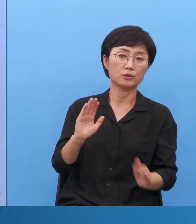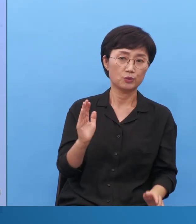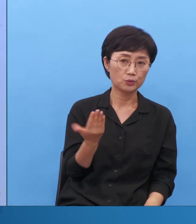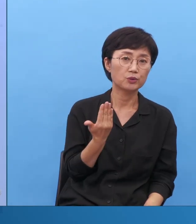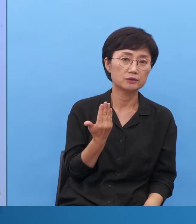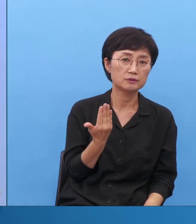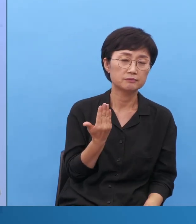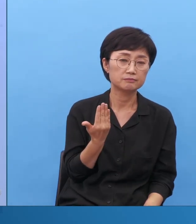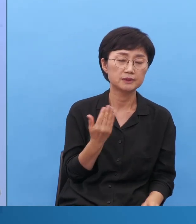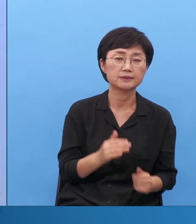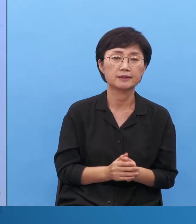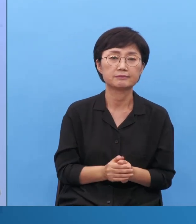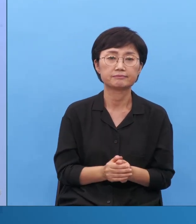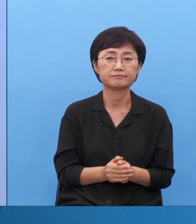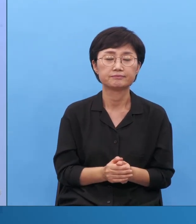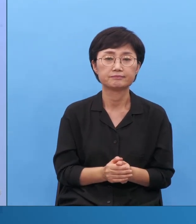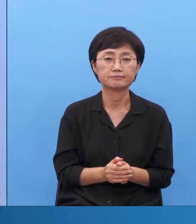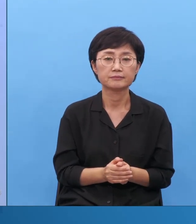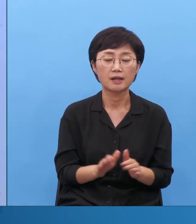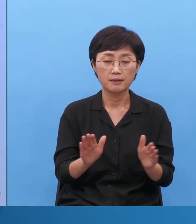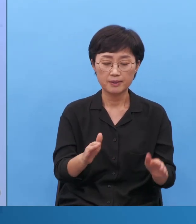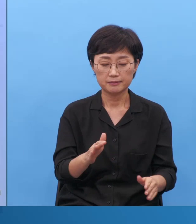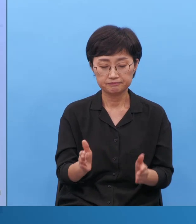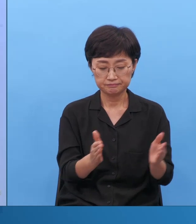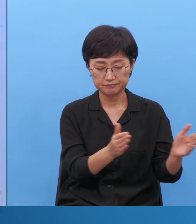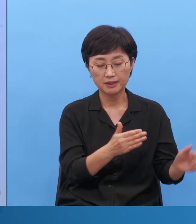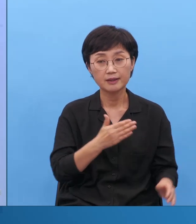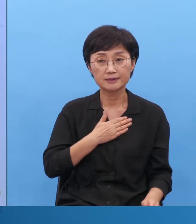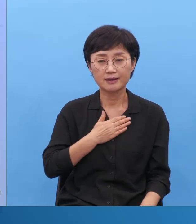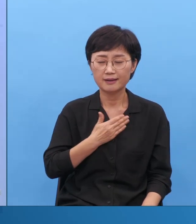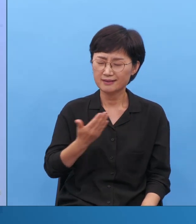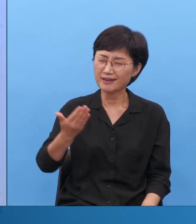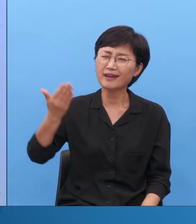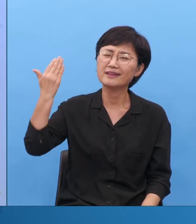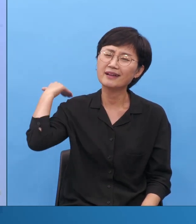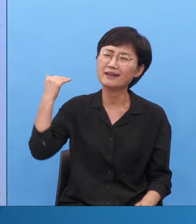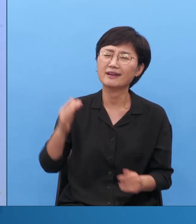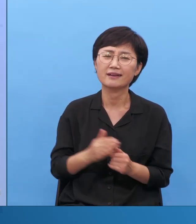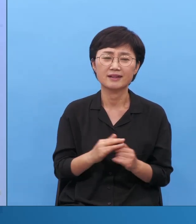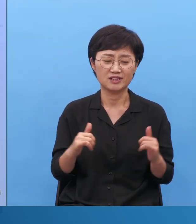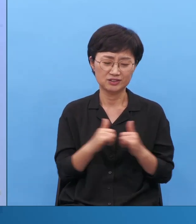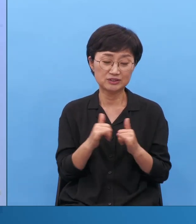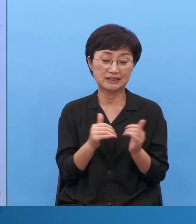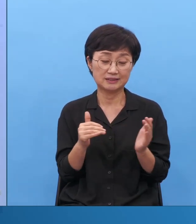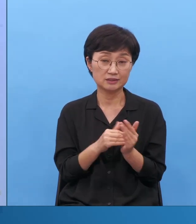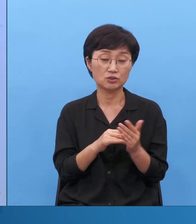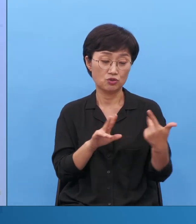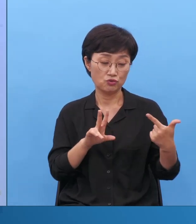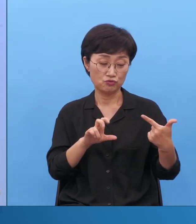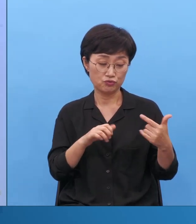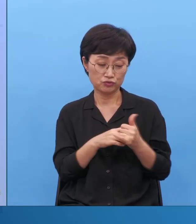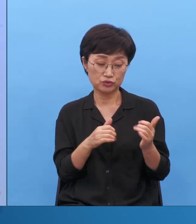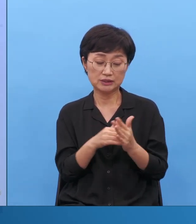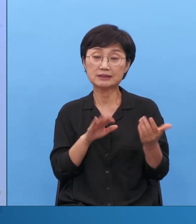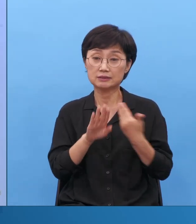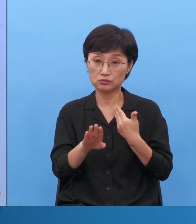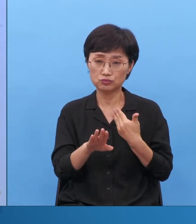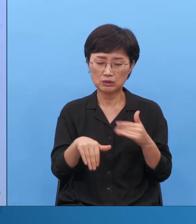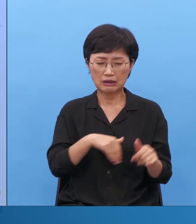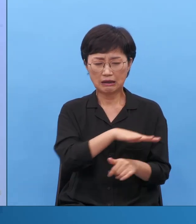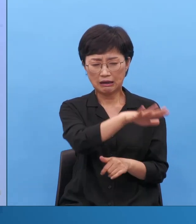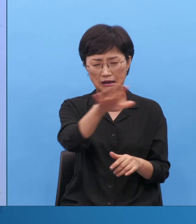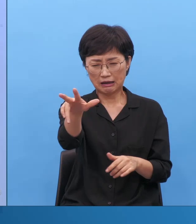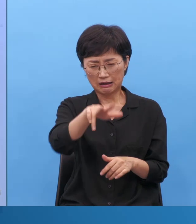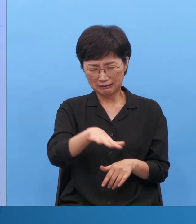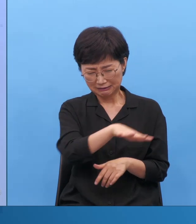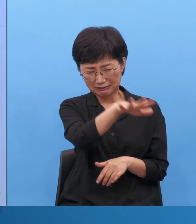우리 환경이 그때 어렸습니다만은 우리 집은 조금 더 어려웠어요. You know, it was very difficult at that time, but especially for my family, I